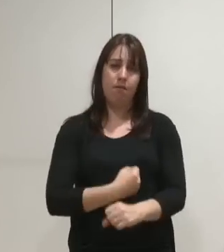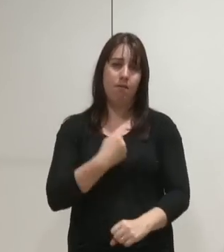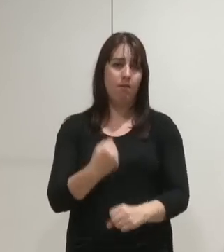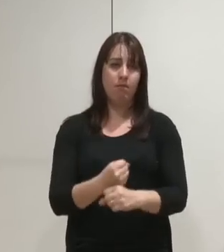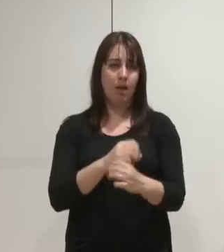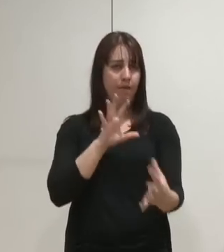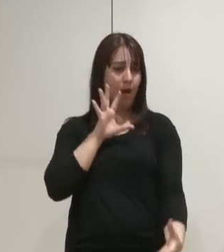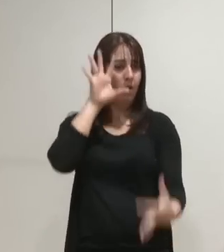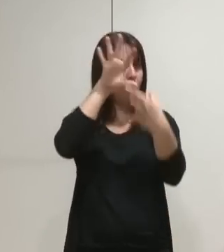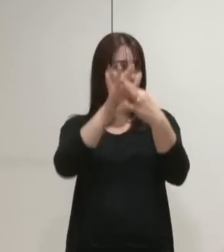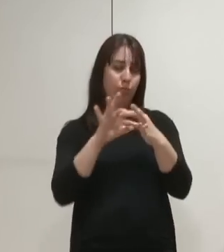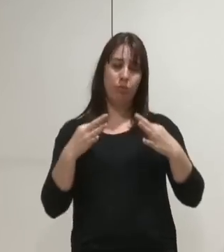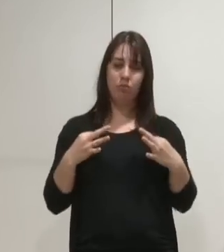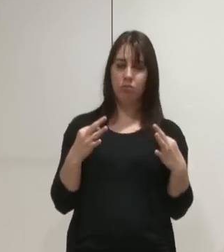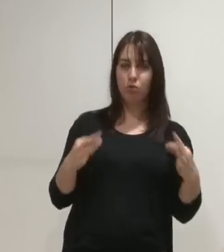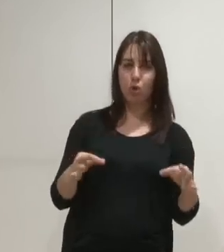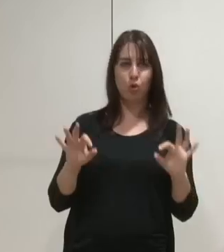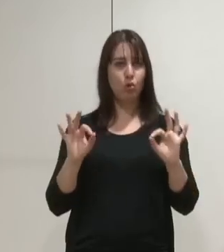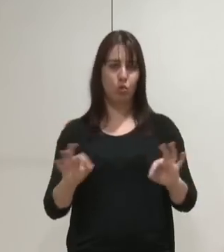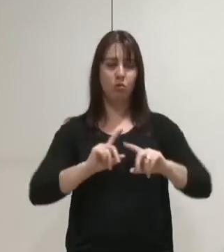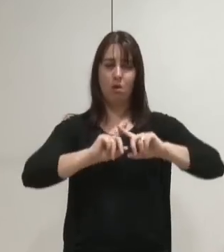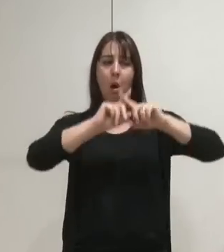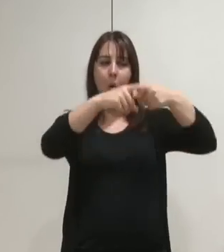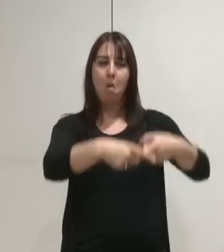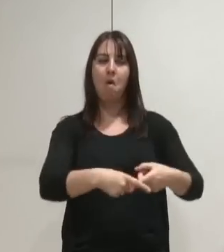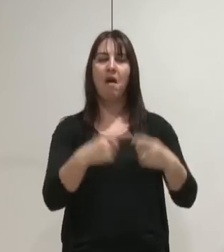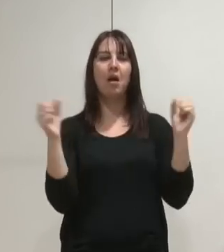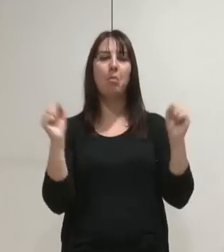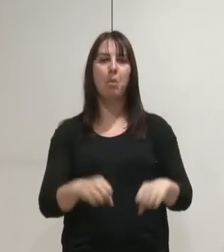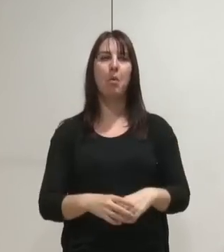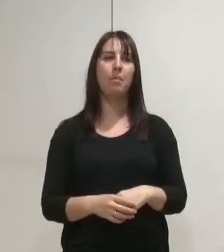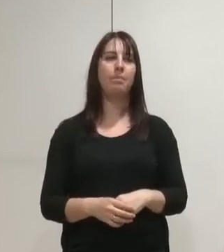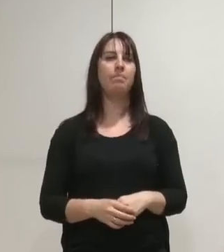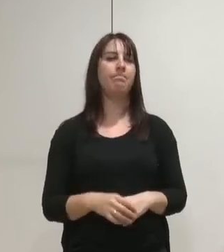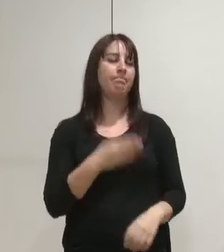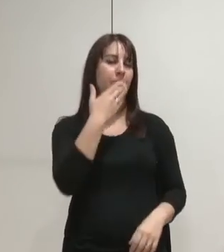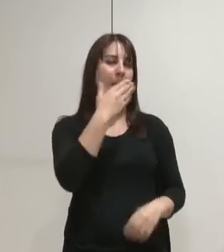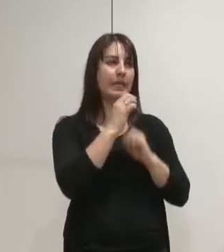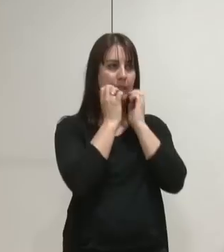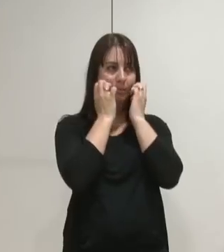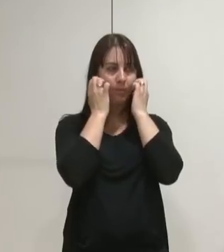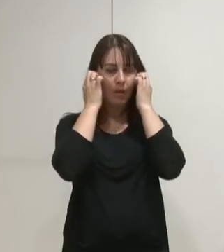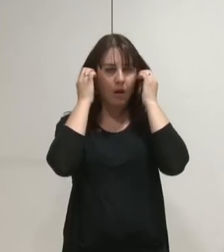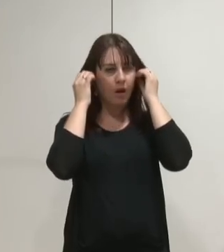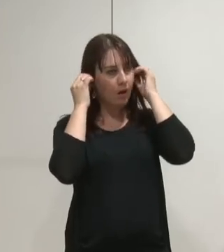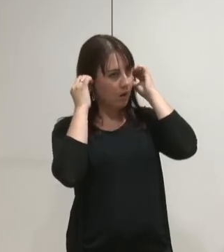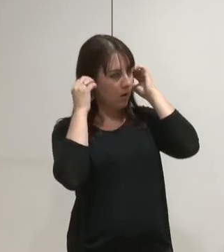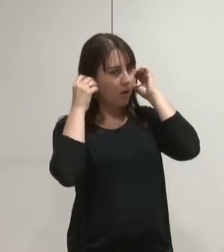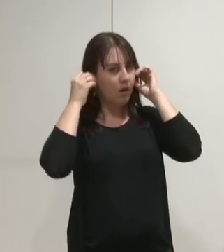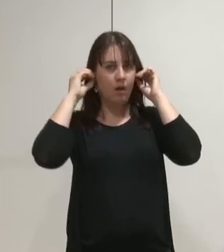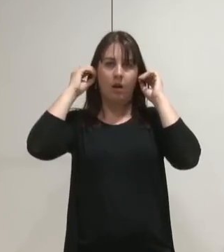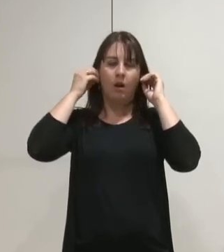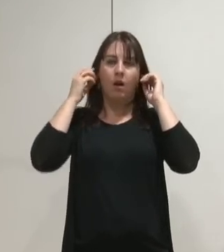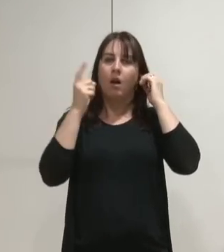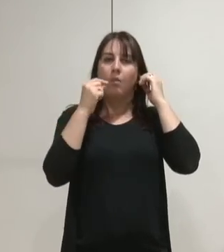avec objectivité on arrive à convaincre les partenaires merci Monsieur bre oui